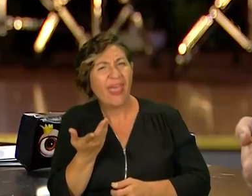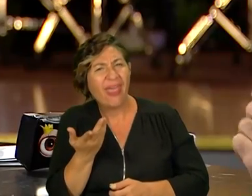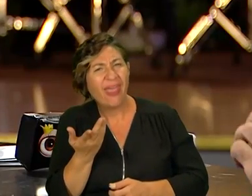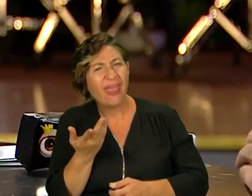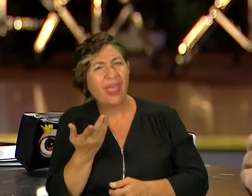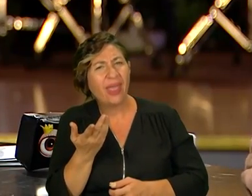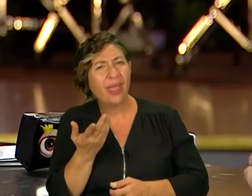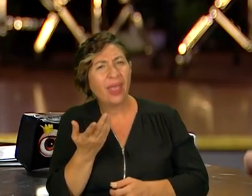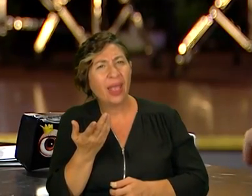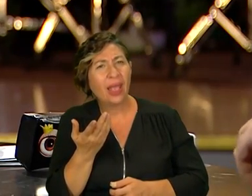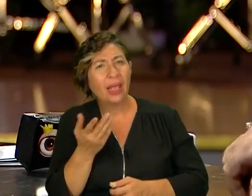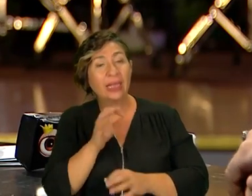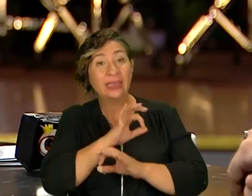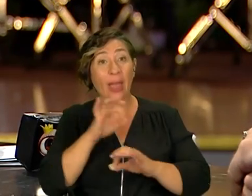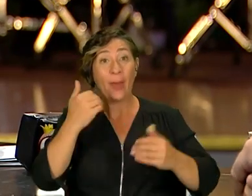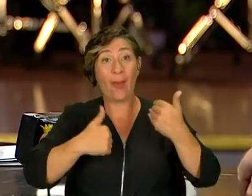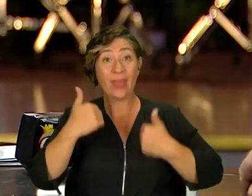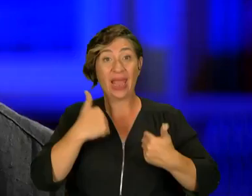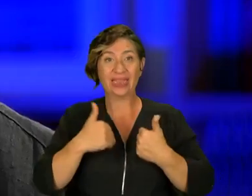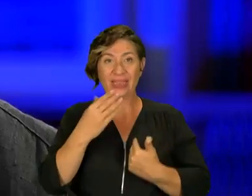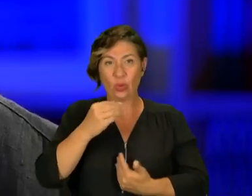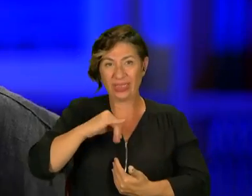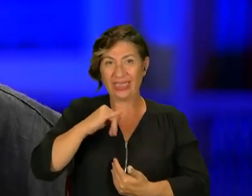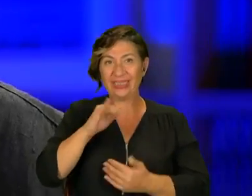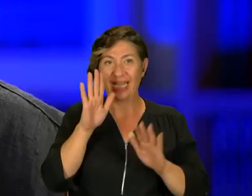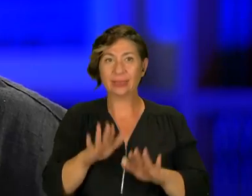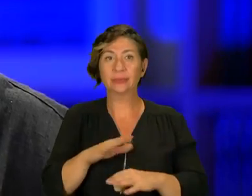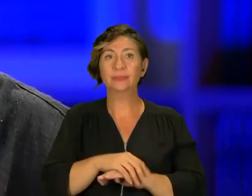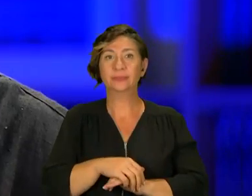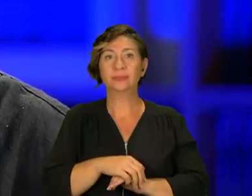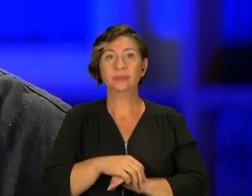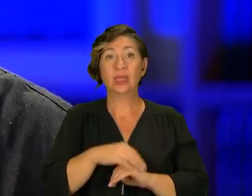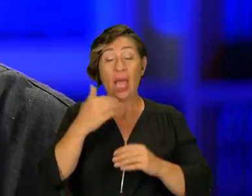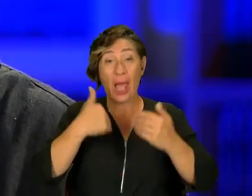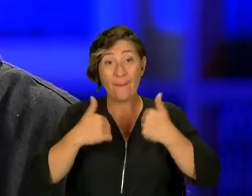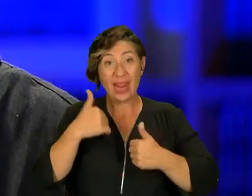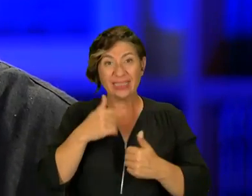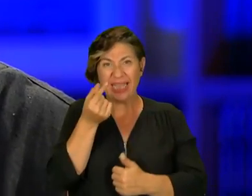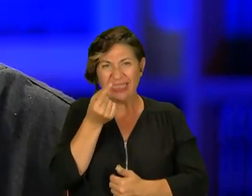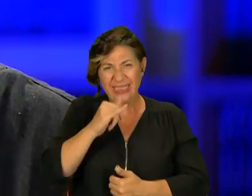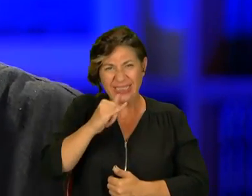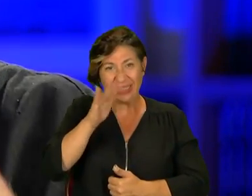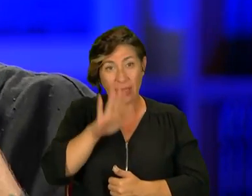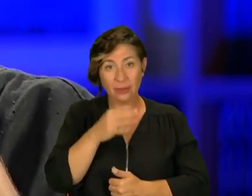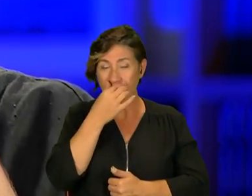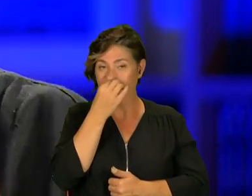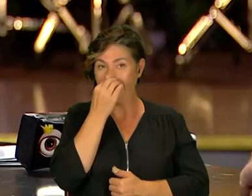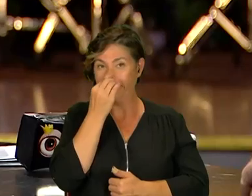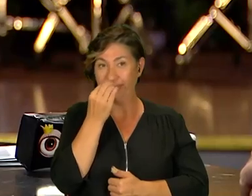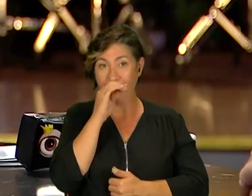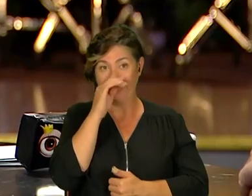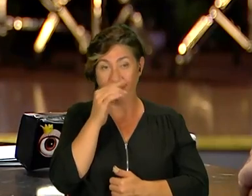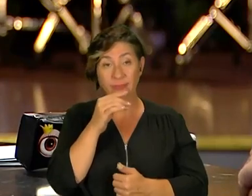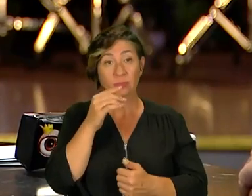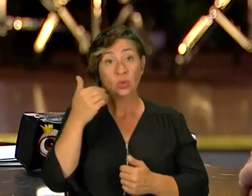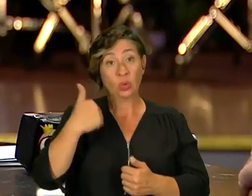süreç? Tam olarak ameliyatımın tamamlanmasına. Anladım. Tam olarak ameliyatımın tamamlanmasına çok az bir sürecim kaldı. O zaman peki